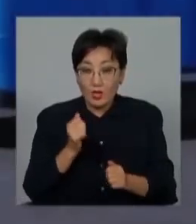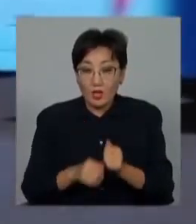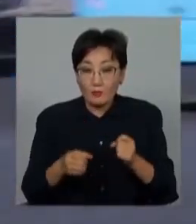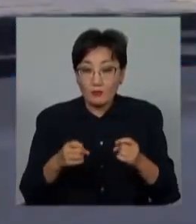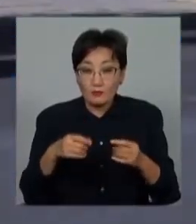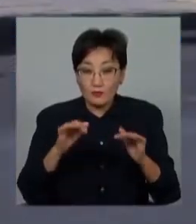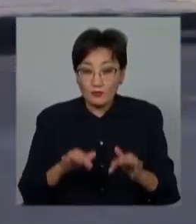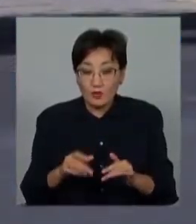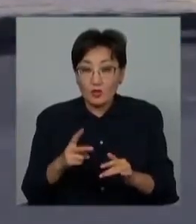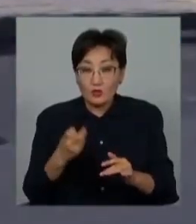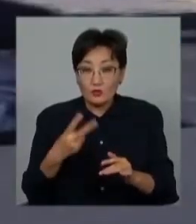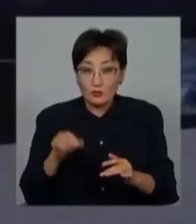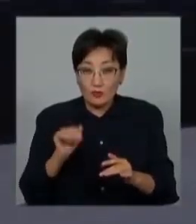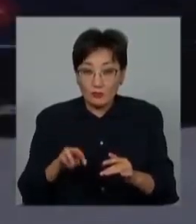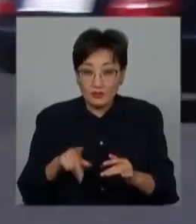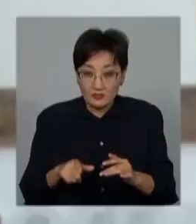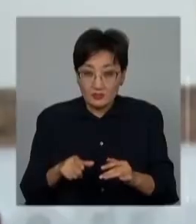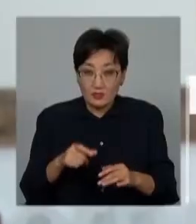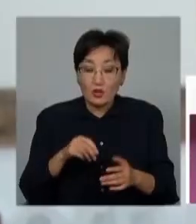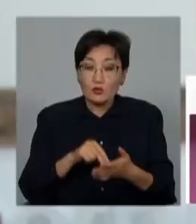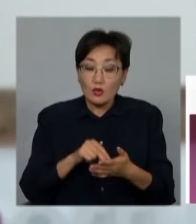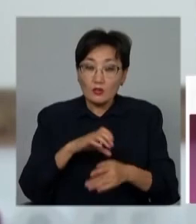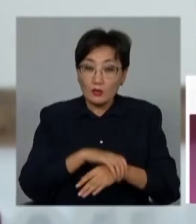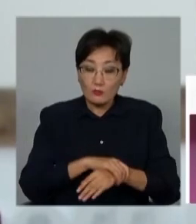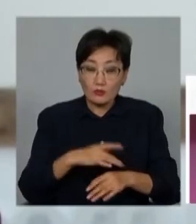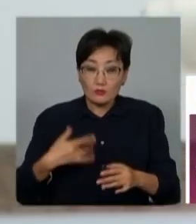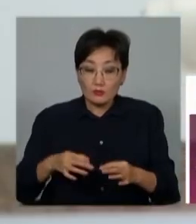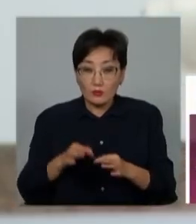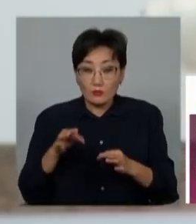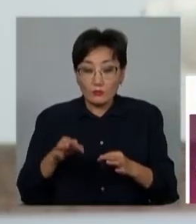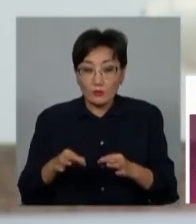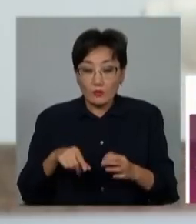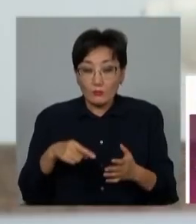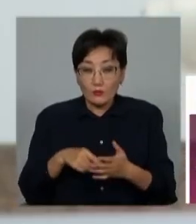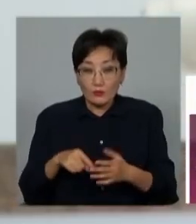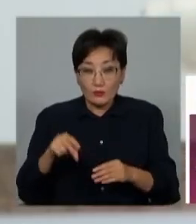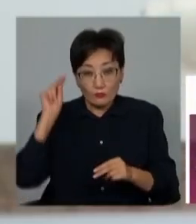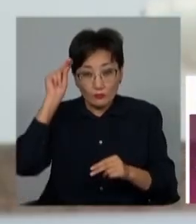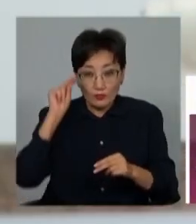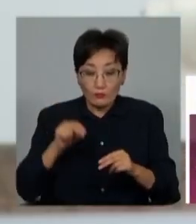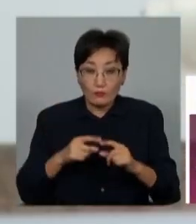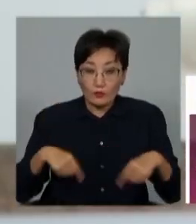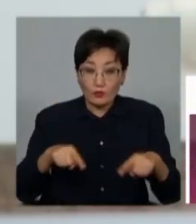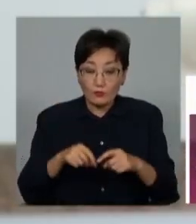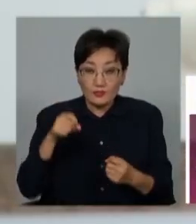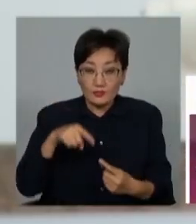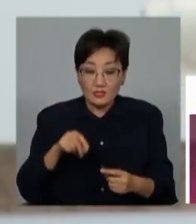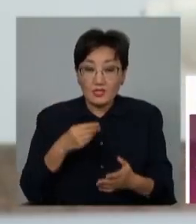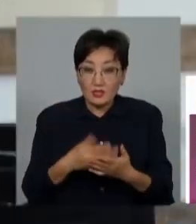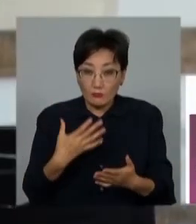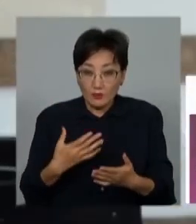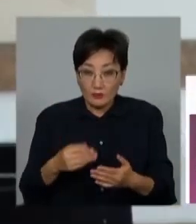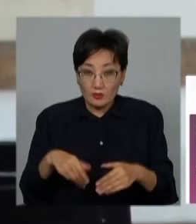әрқайсысы 220 мың теңге тұратын анықталған. Тараз қаласының білім бөлімі сәйкесінше қымбат қойған, негізсіз қымбат